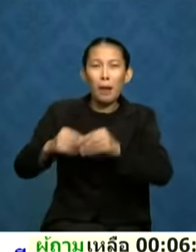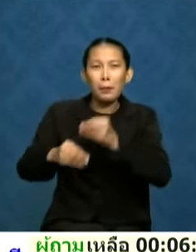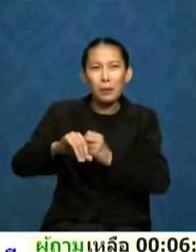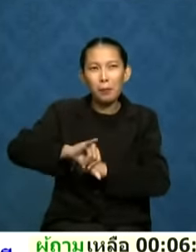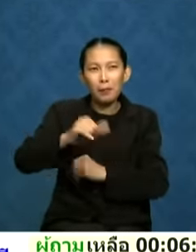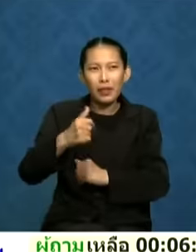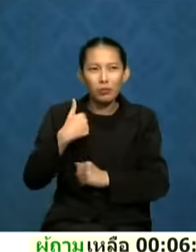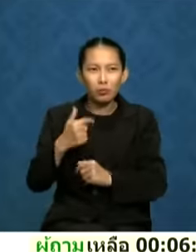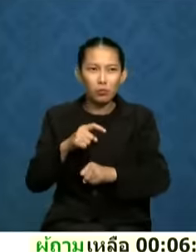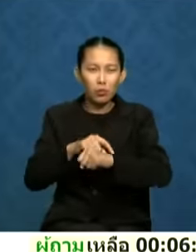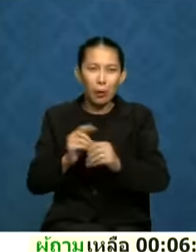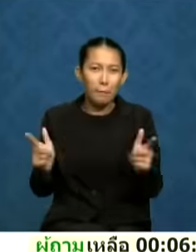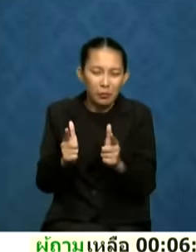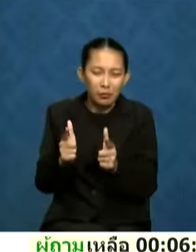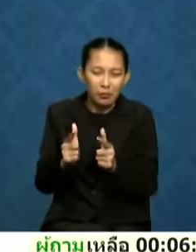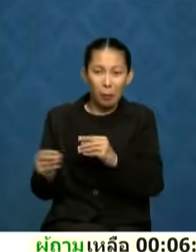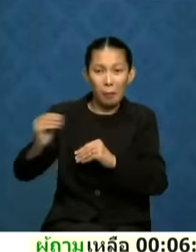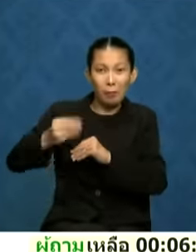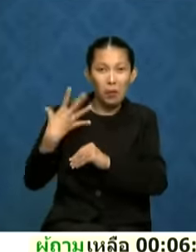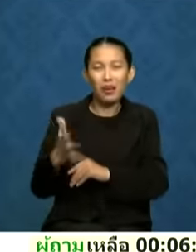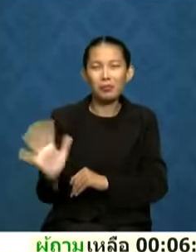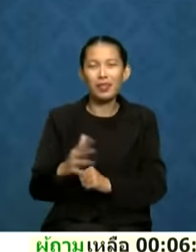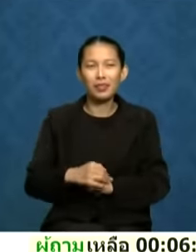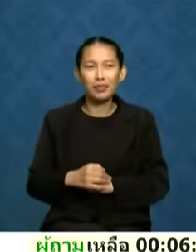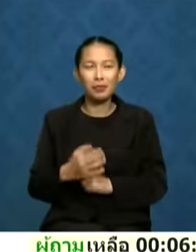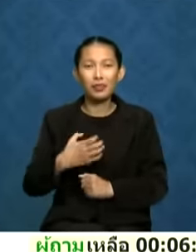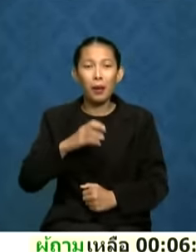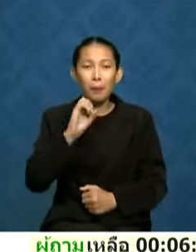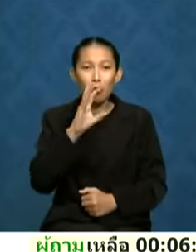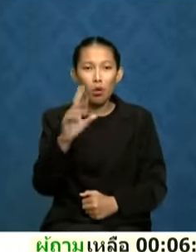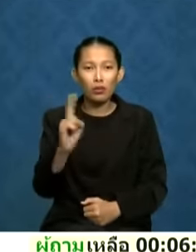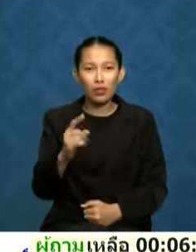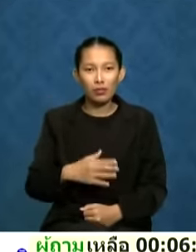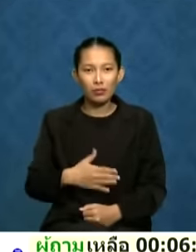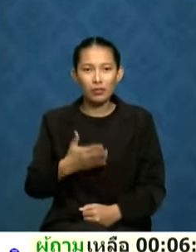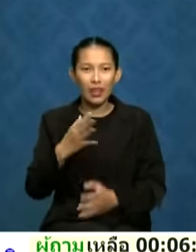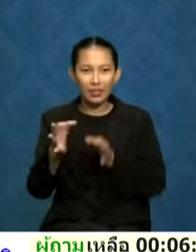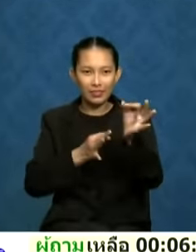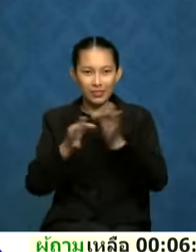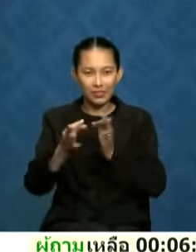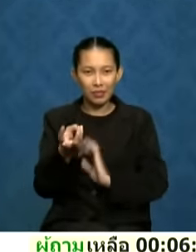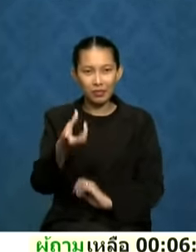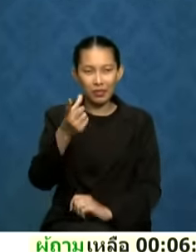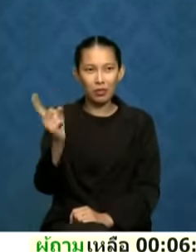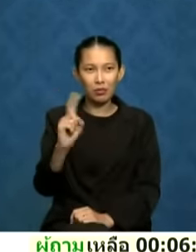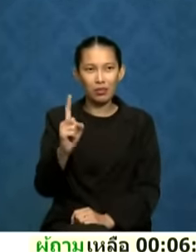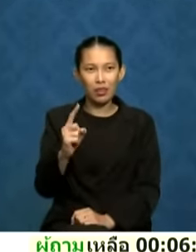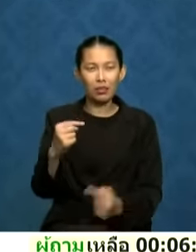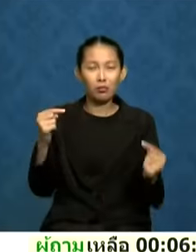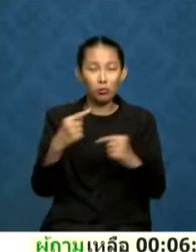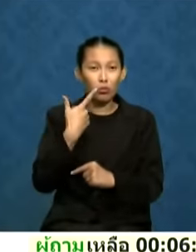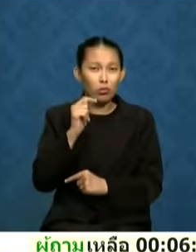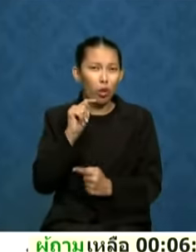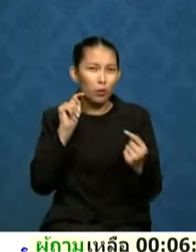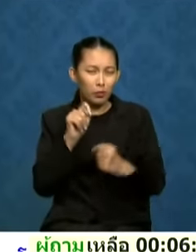อาจะค wit tat prepก็จะเรีอย่ี้คร ผมชแงนเดยวนะครับผมคดว่าการตอบคำถาม